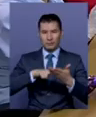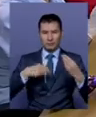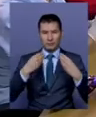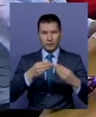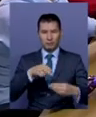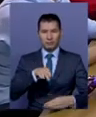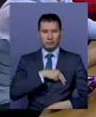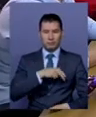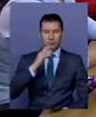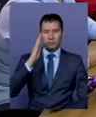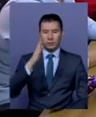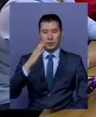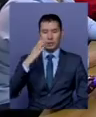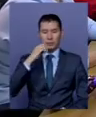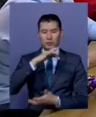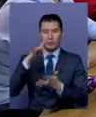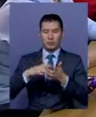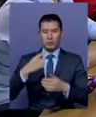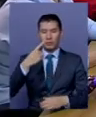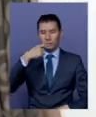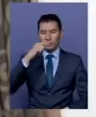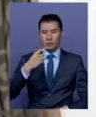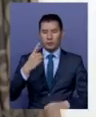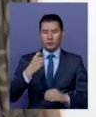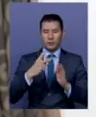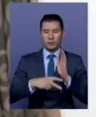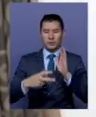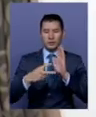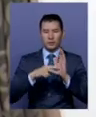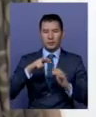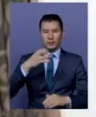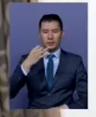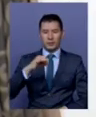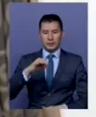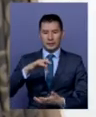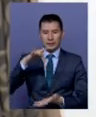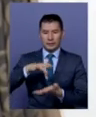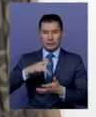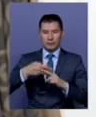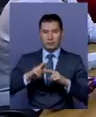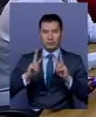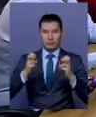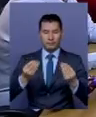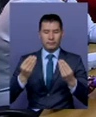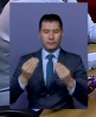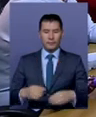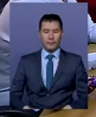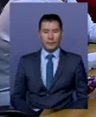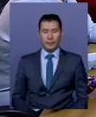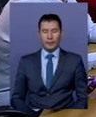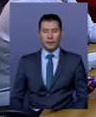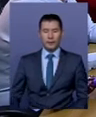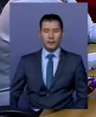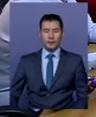белгілерімен марапатталды. Алматыда нөмірі 178-ші лицей орта арнайы білім берудің үздік мекемесі атанды. Әкімнің грантымен